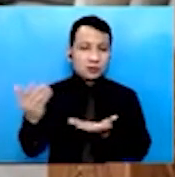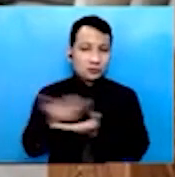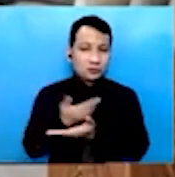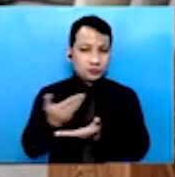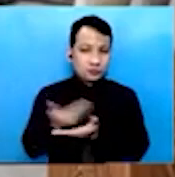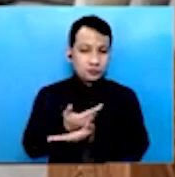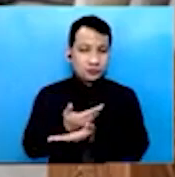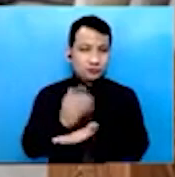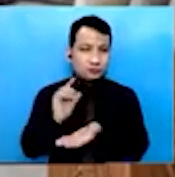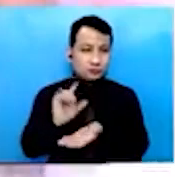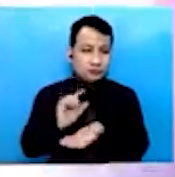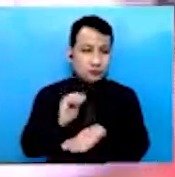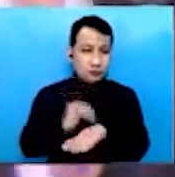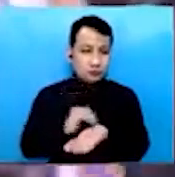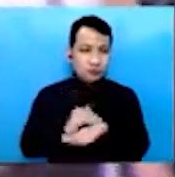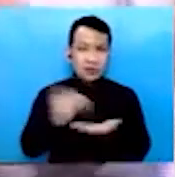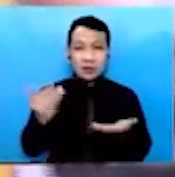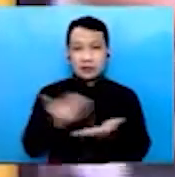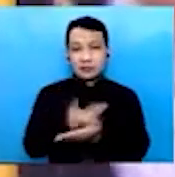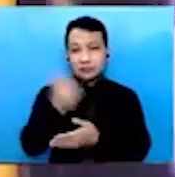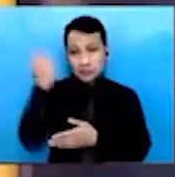or mga new graduates.